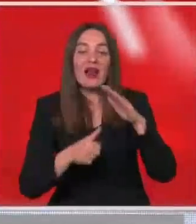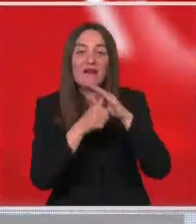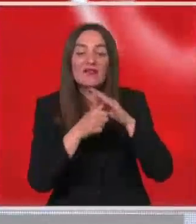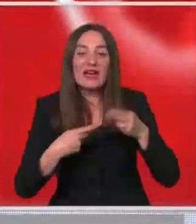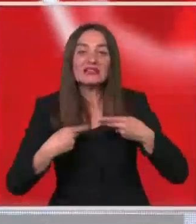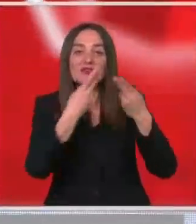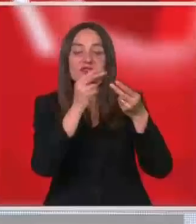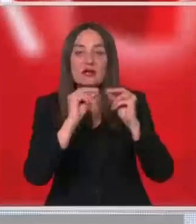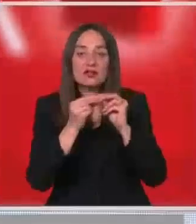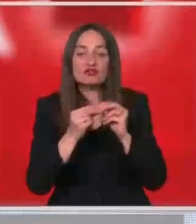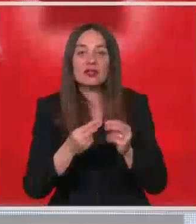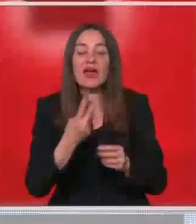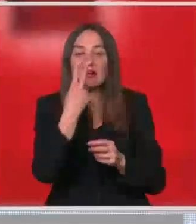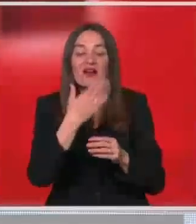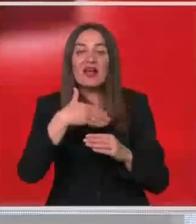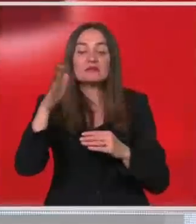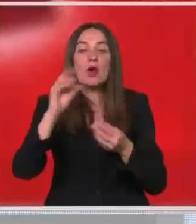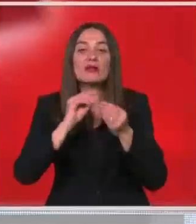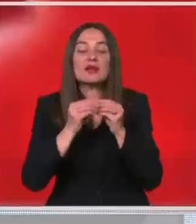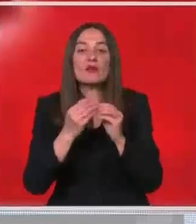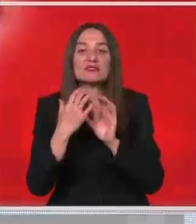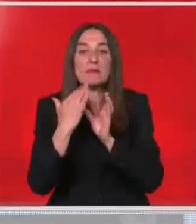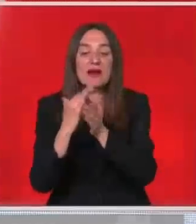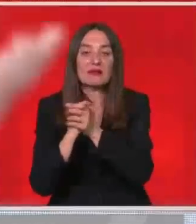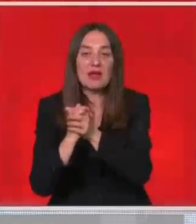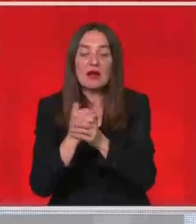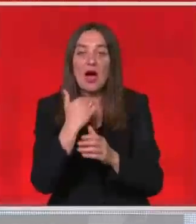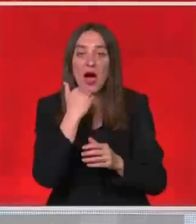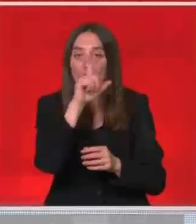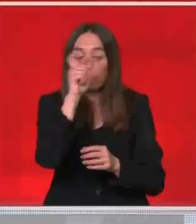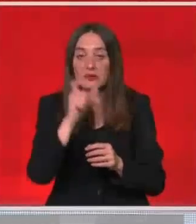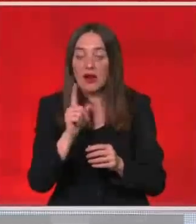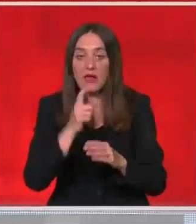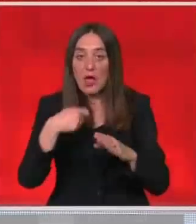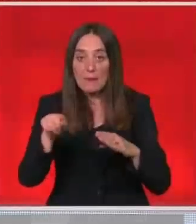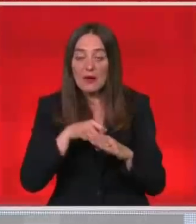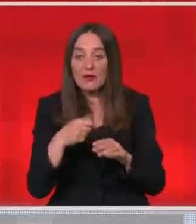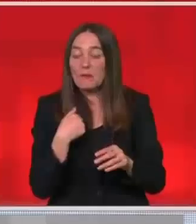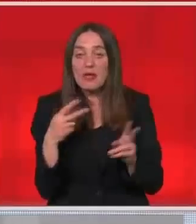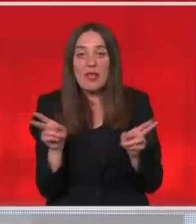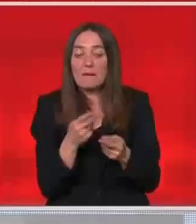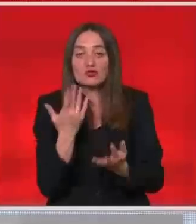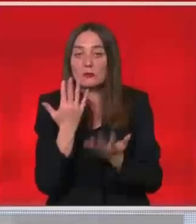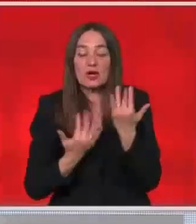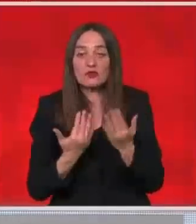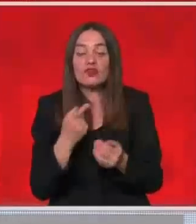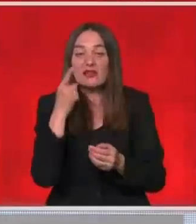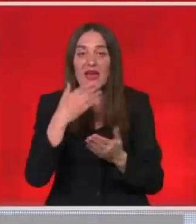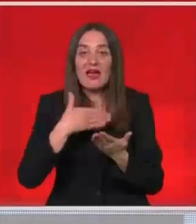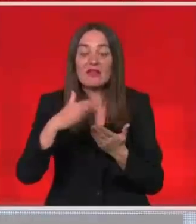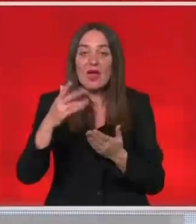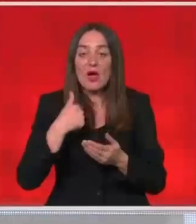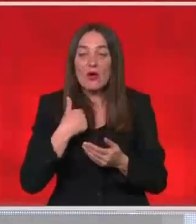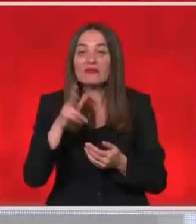tržišta. Glavni spoljnotrgovinski partneri. Ako se Italija ne oporavi, mi ne možemo računati na taj deo